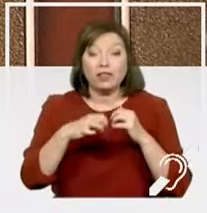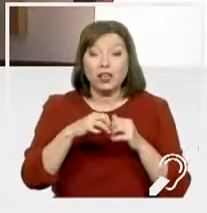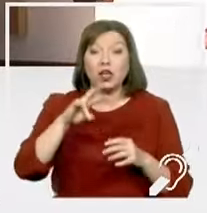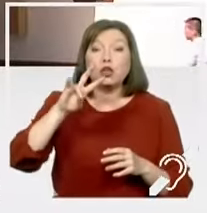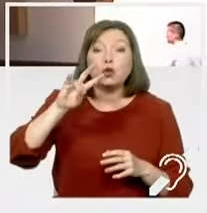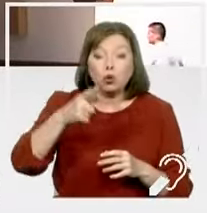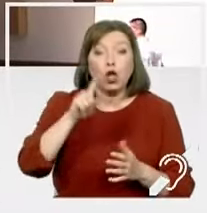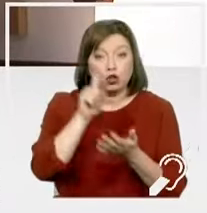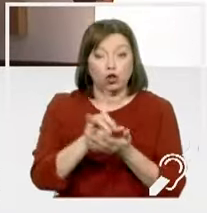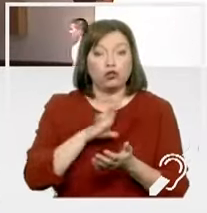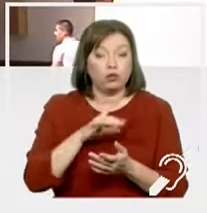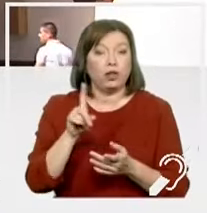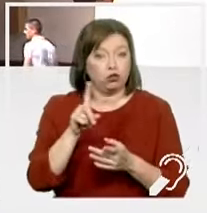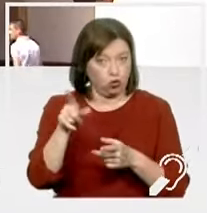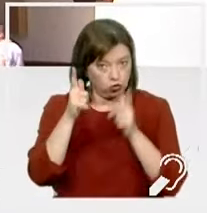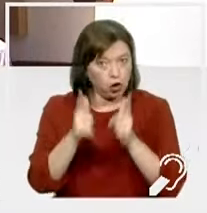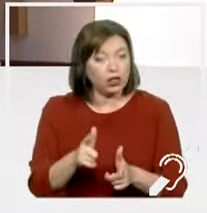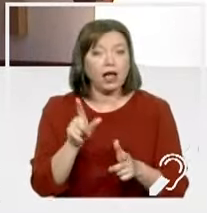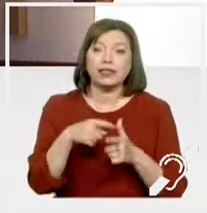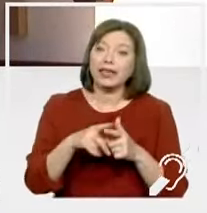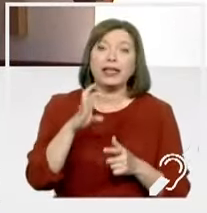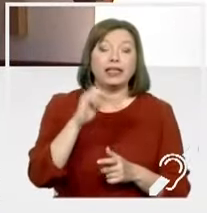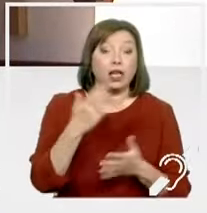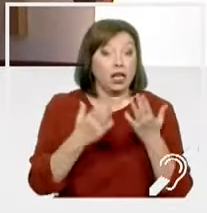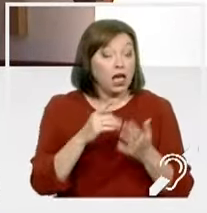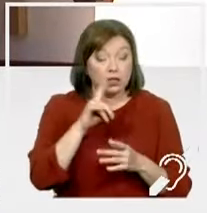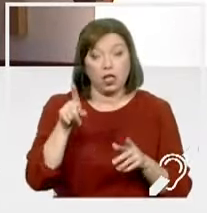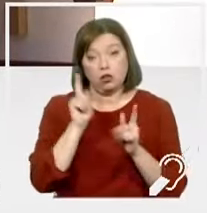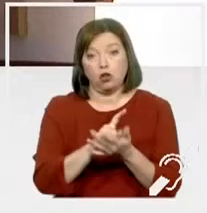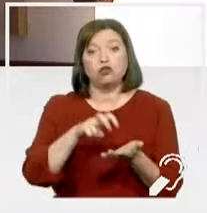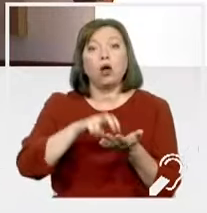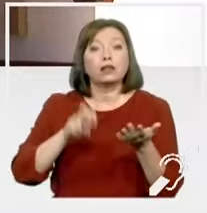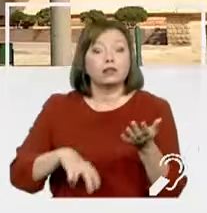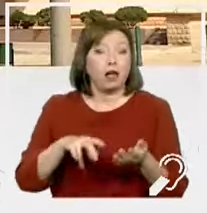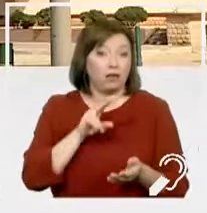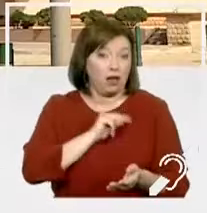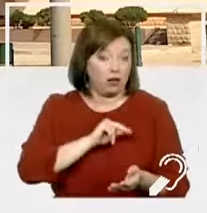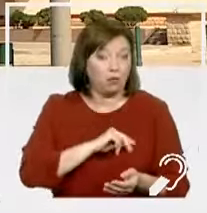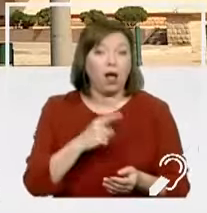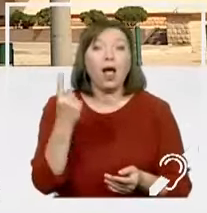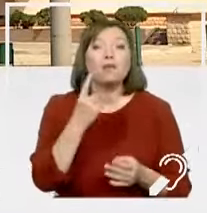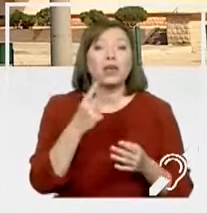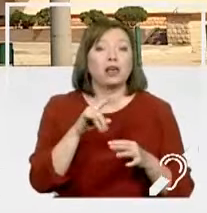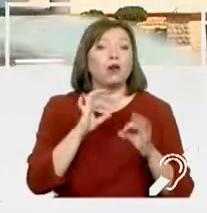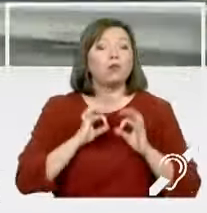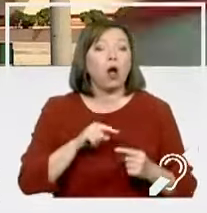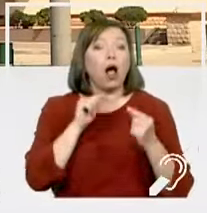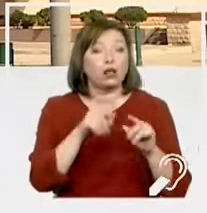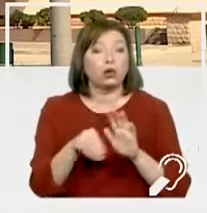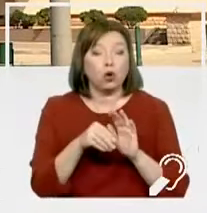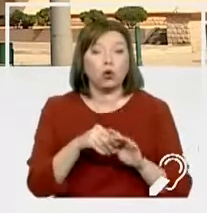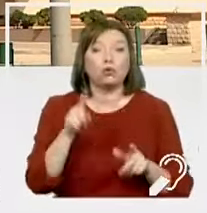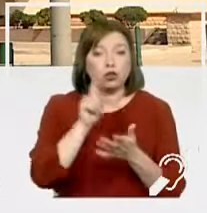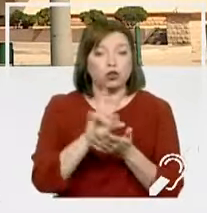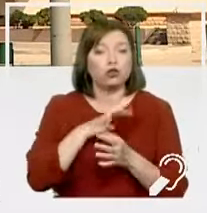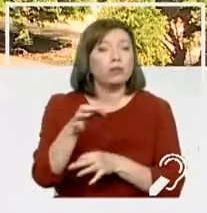să decidă dacă sunt de acord să fie verificați sau, în caz contrar, să demisioneze din funcție. Primii procurori anticorupție urmau să fie audiați